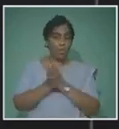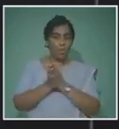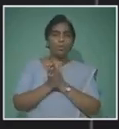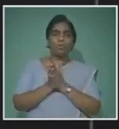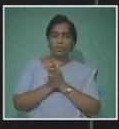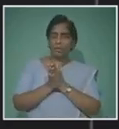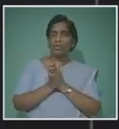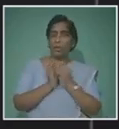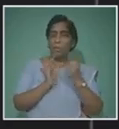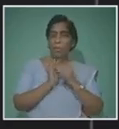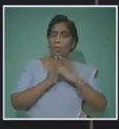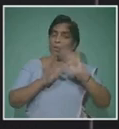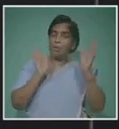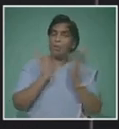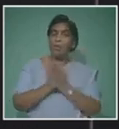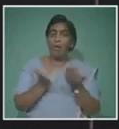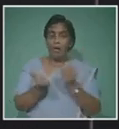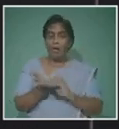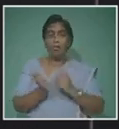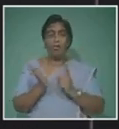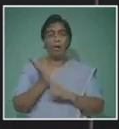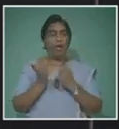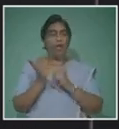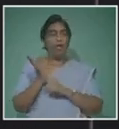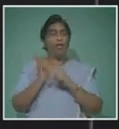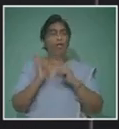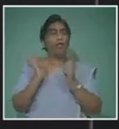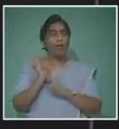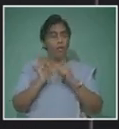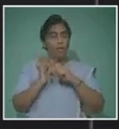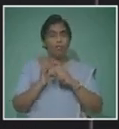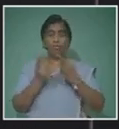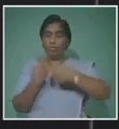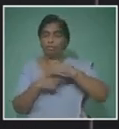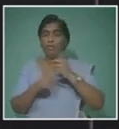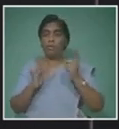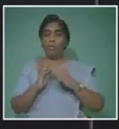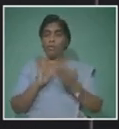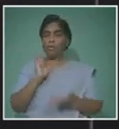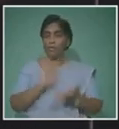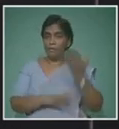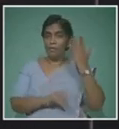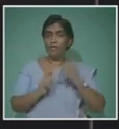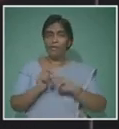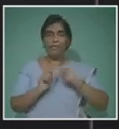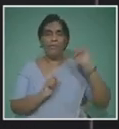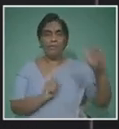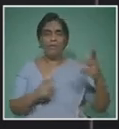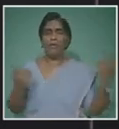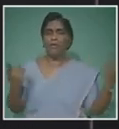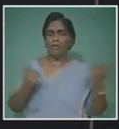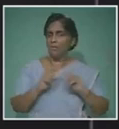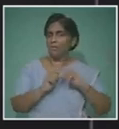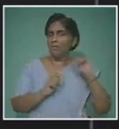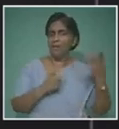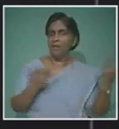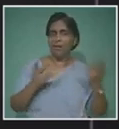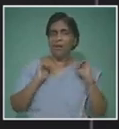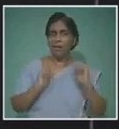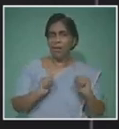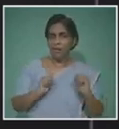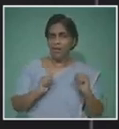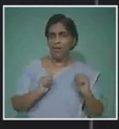එකට එකතු කරලා නැවත ලෝන් එක රීෂෙඩියුල් කරලා ඉහළ පොලියකට දාලා තියෙනවා. එතකොට එයාට ගෙවන්න බෑ. එයාට ගෙවන්න බැරුව නම් මොකද